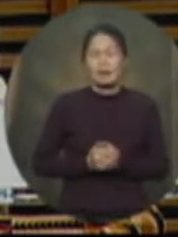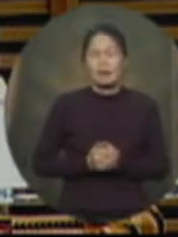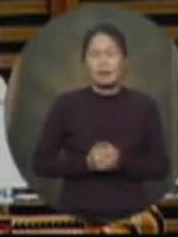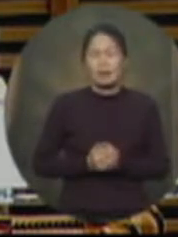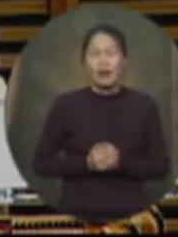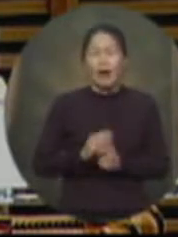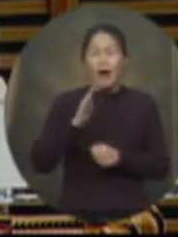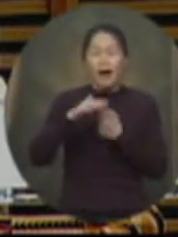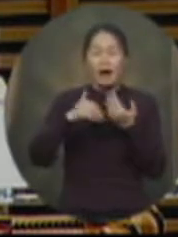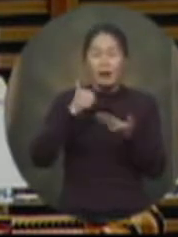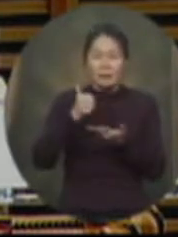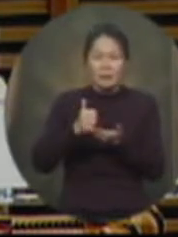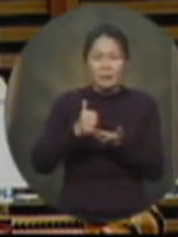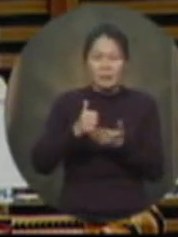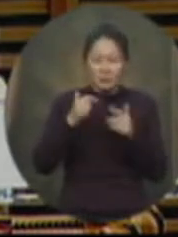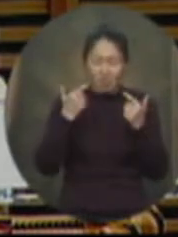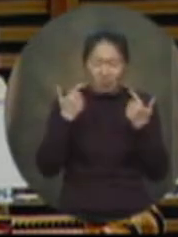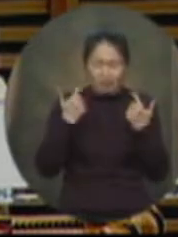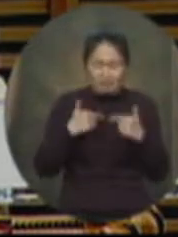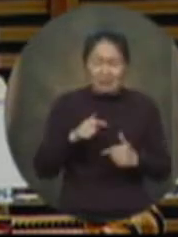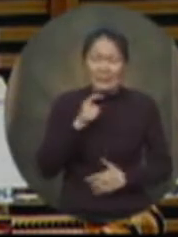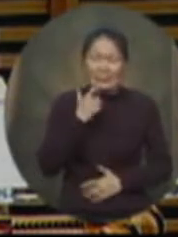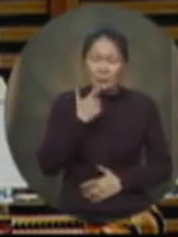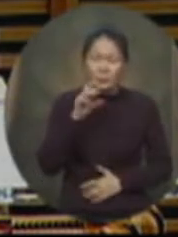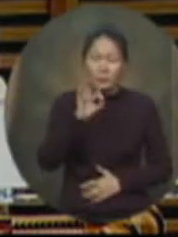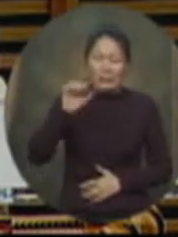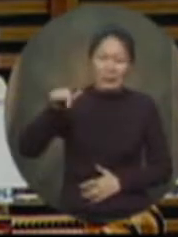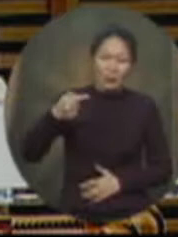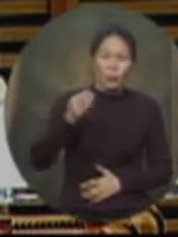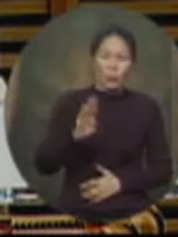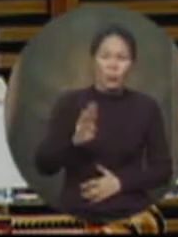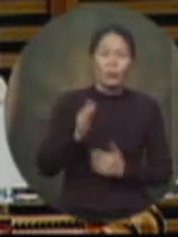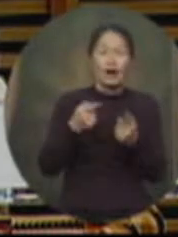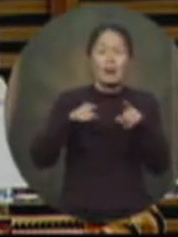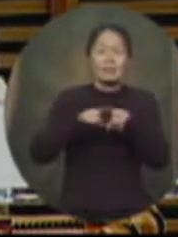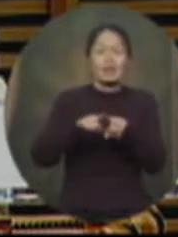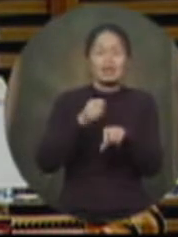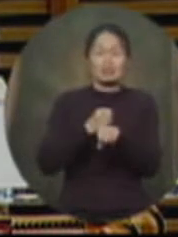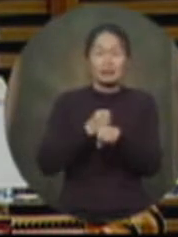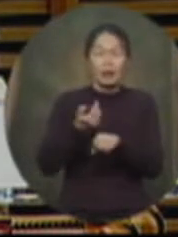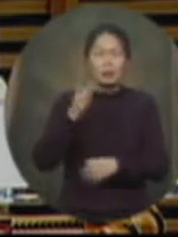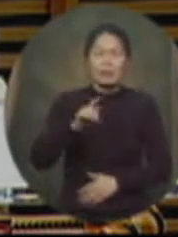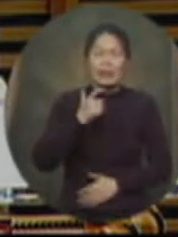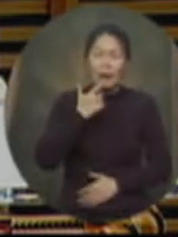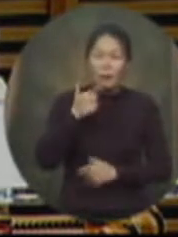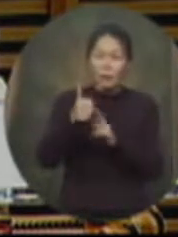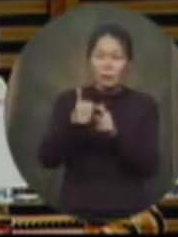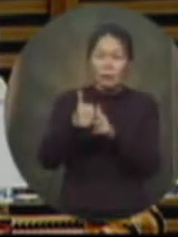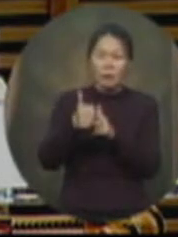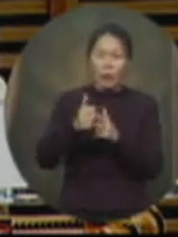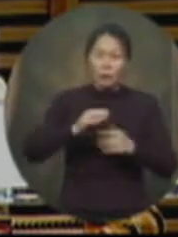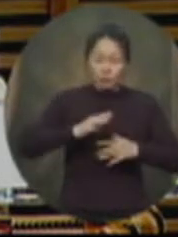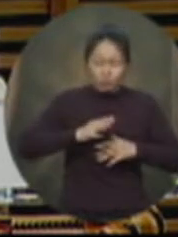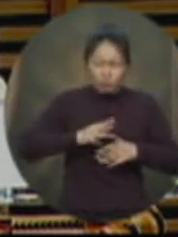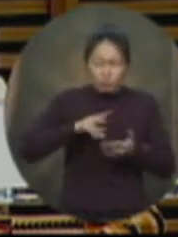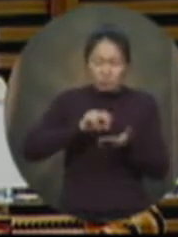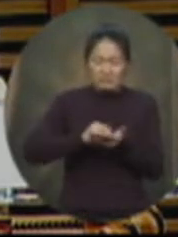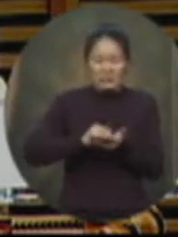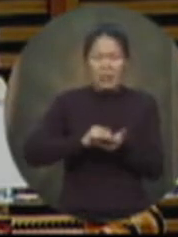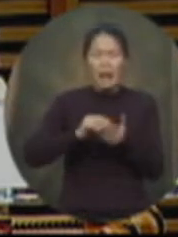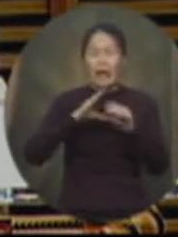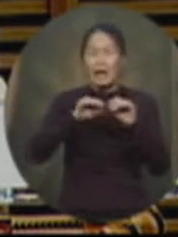하나님이 언제나 야곱과 함께 하셨어요 그렇지만 약 9분 그는 두려움의 문제를 해결하지